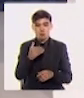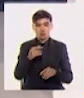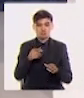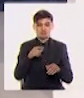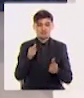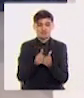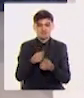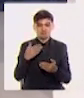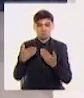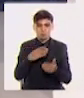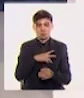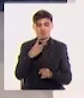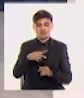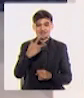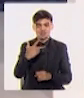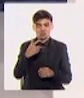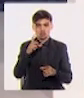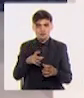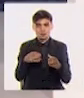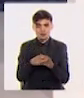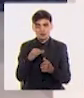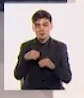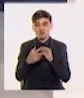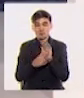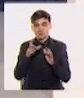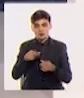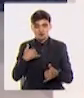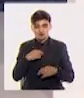байланыста болған 23 адам, топта 18 адам болған. Барлығынан сараптама алынды.